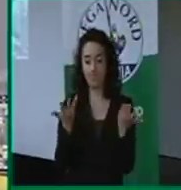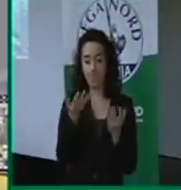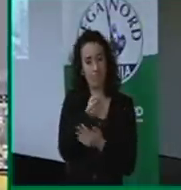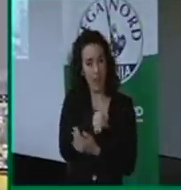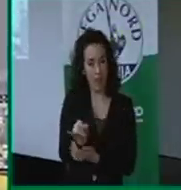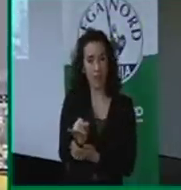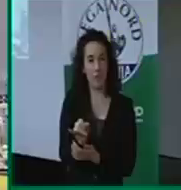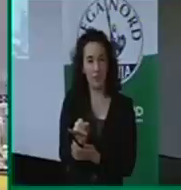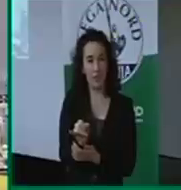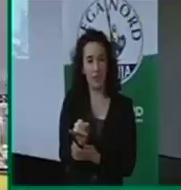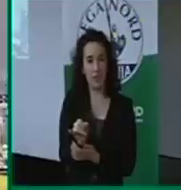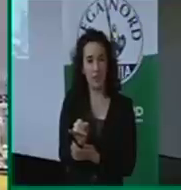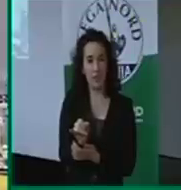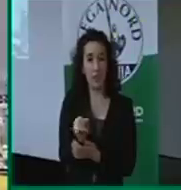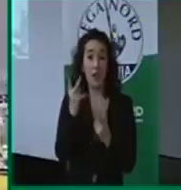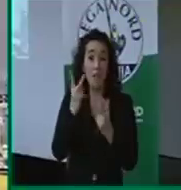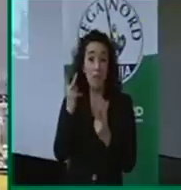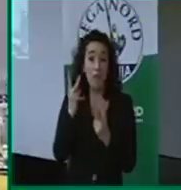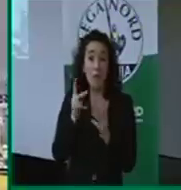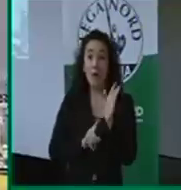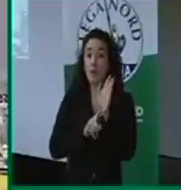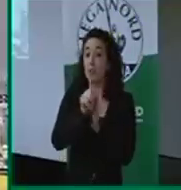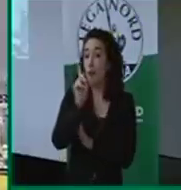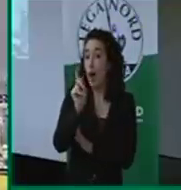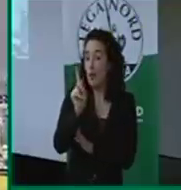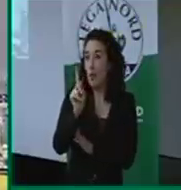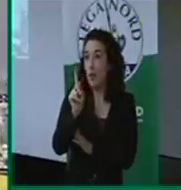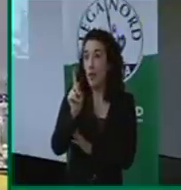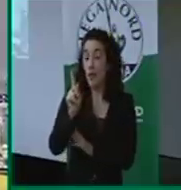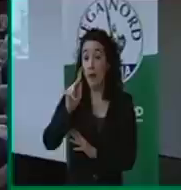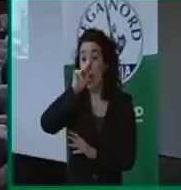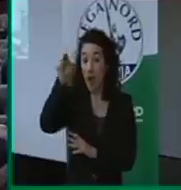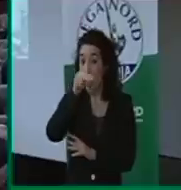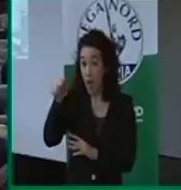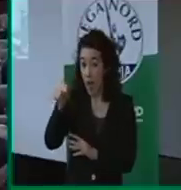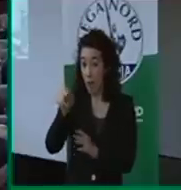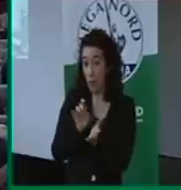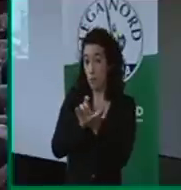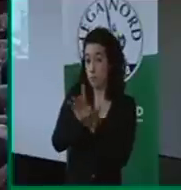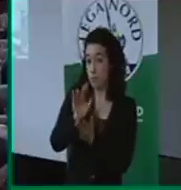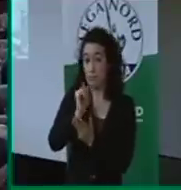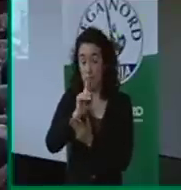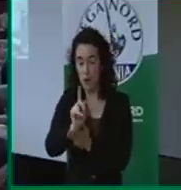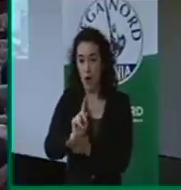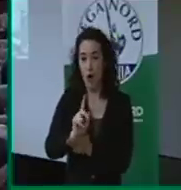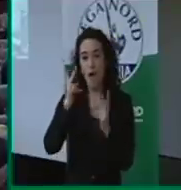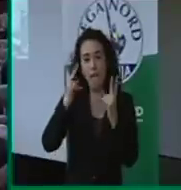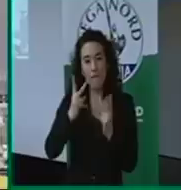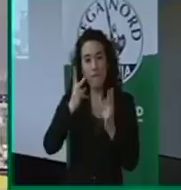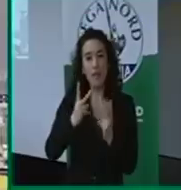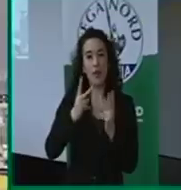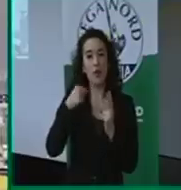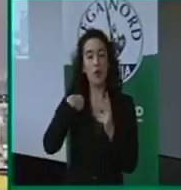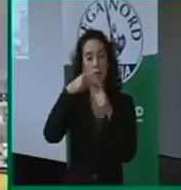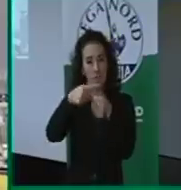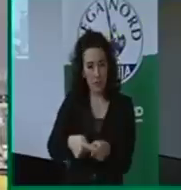di tutto Di come andrà Se davvero riusciremo a uscire dalla moneta unica oppure no Credo che questa bella relazione questa